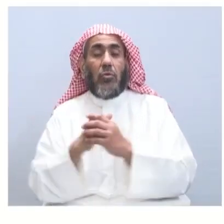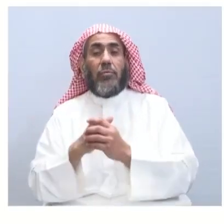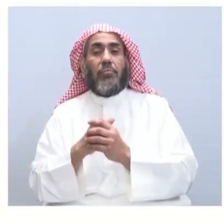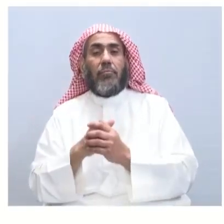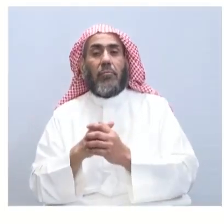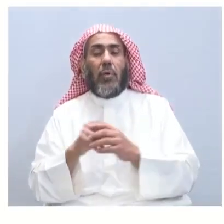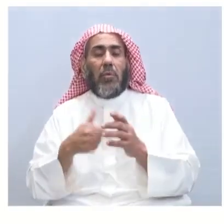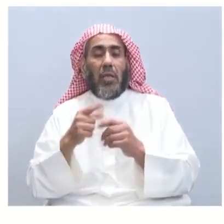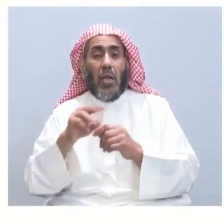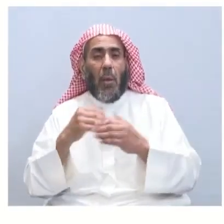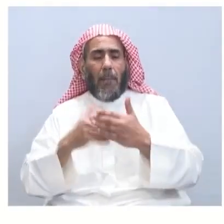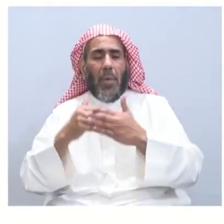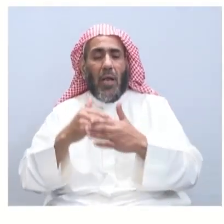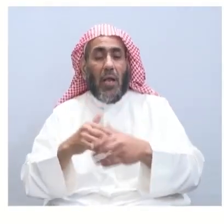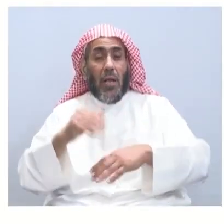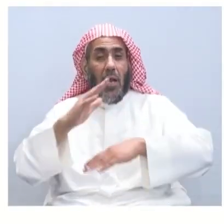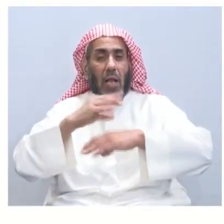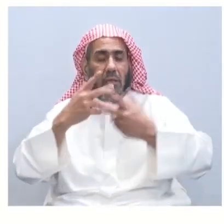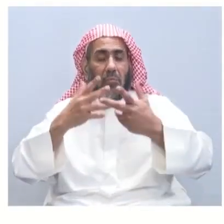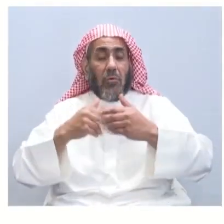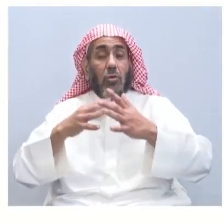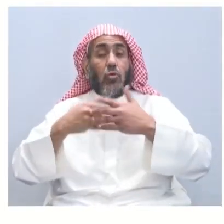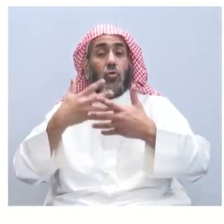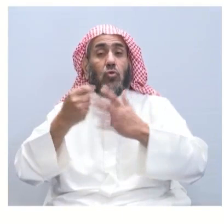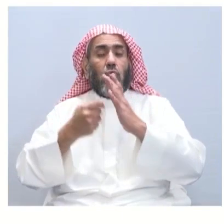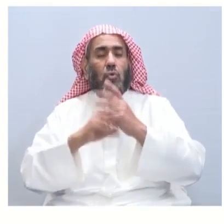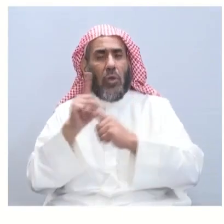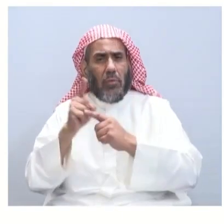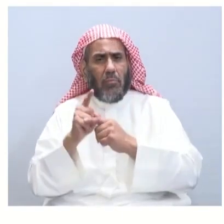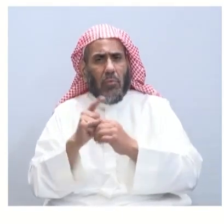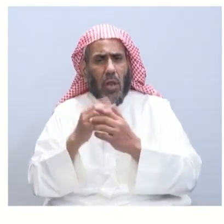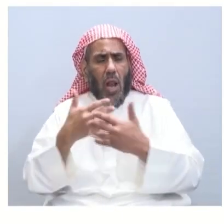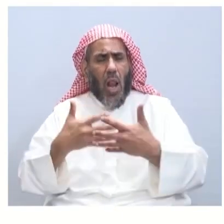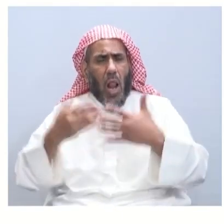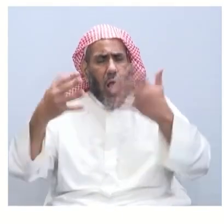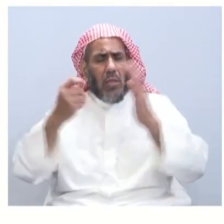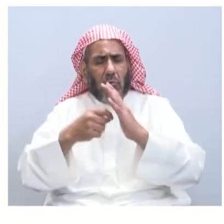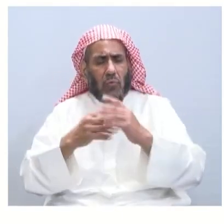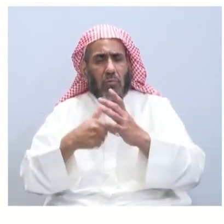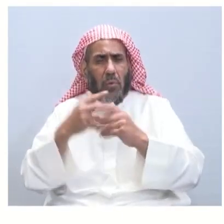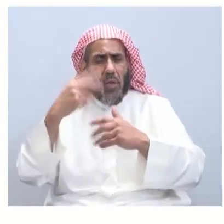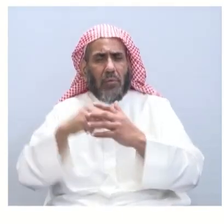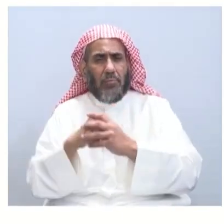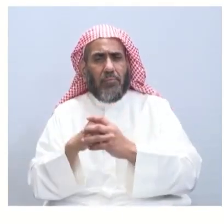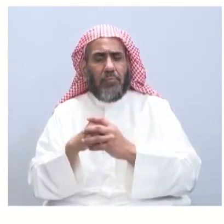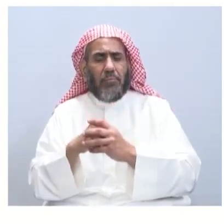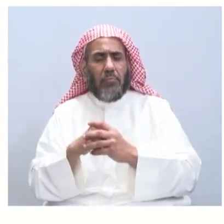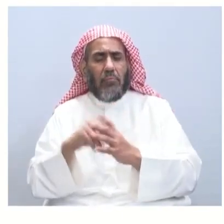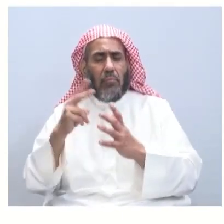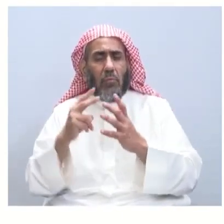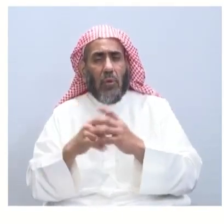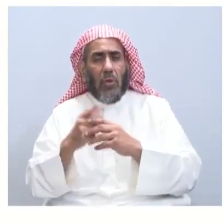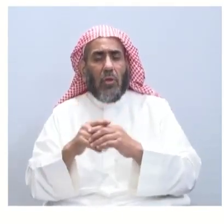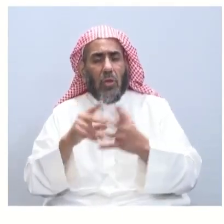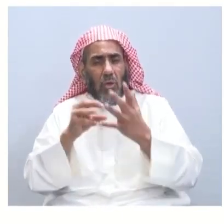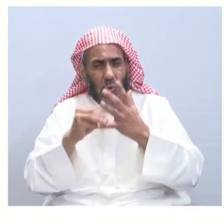السعوديه فبدايه مراحل الادب السعودي طبعا لو نظرنا الى ان ادب في المملكه يعني المملكه